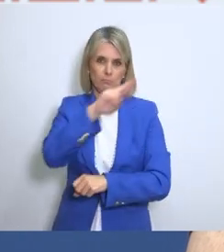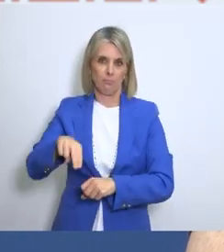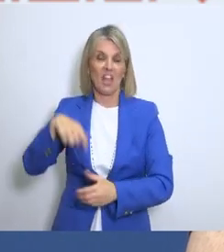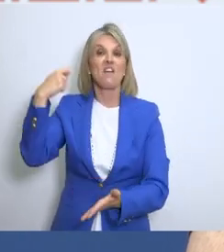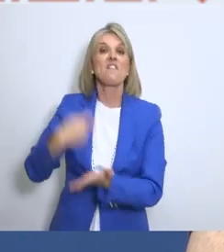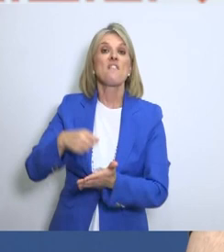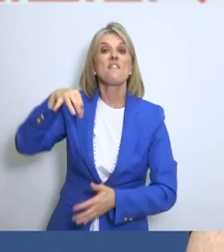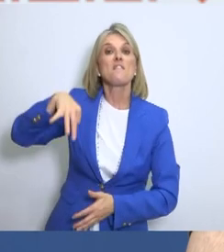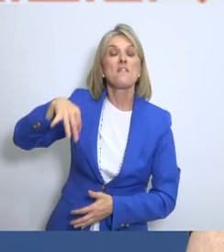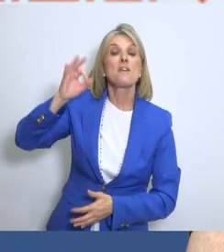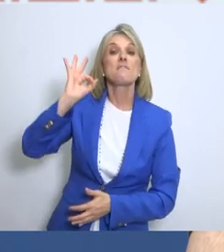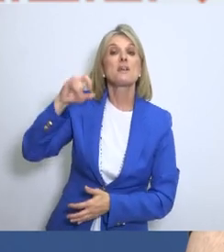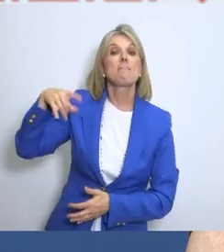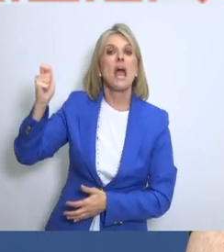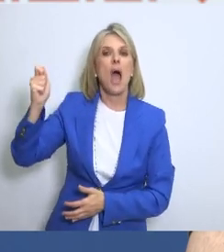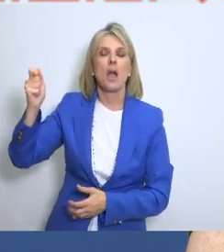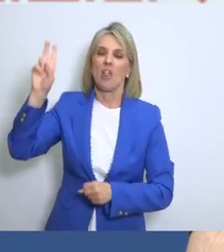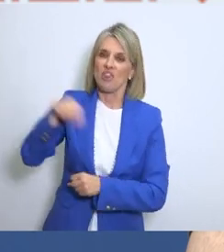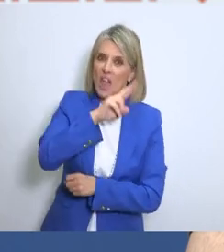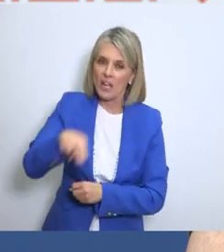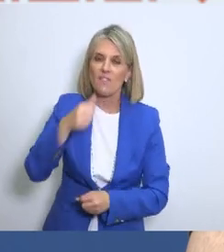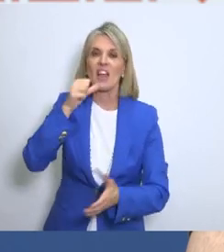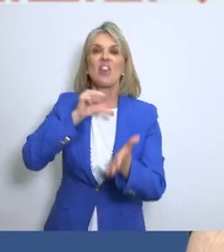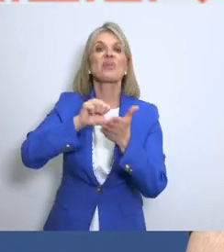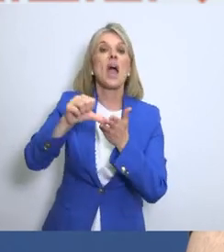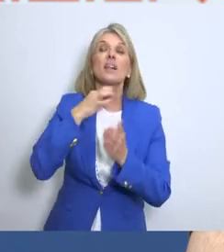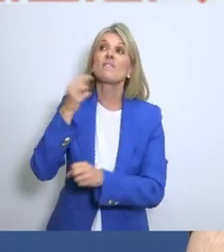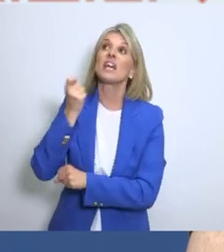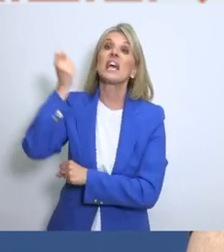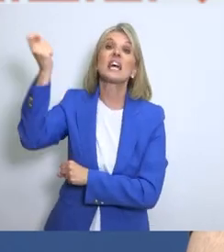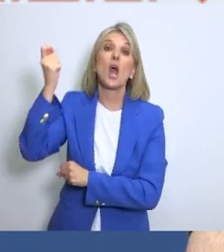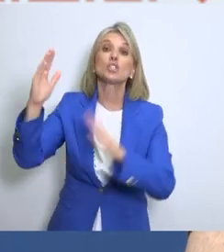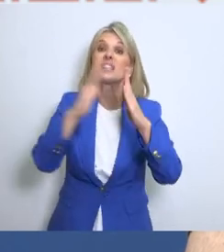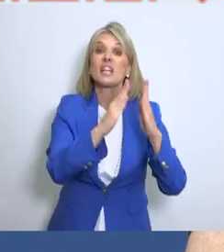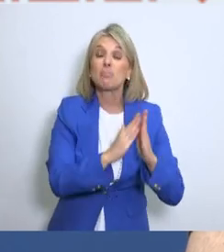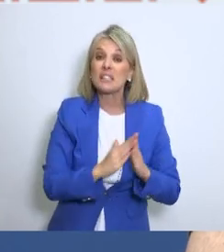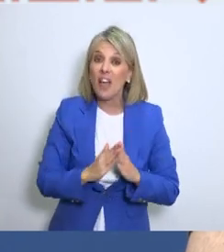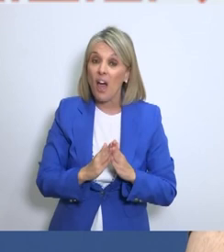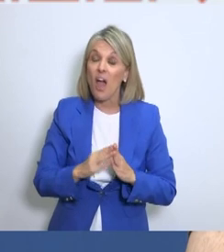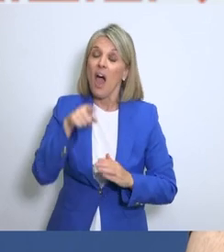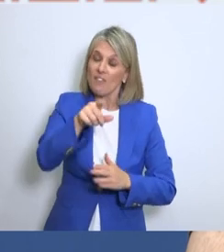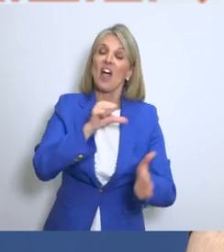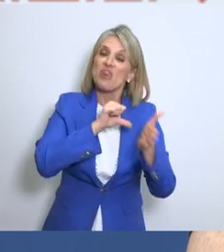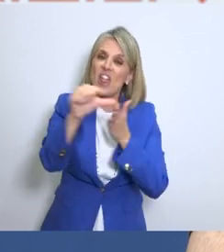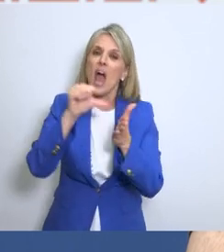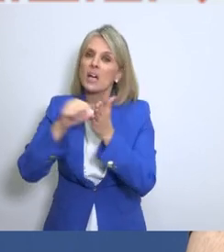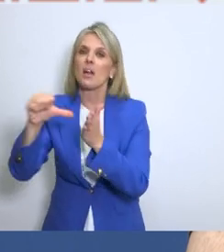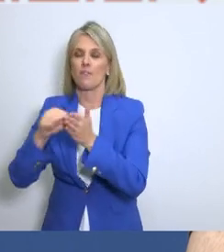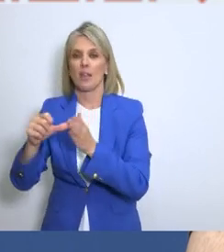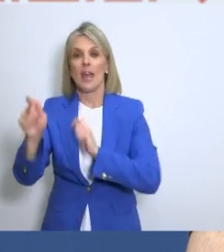σε πληστηριασμούς και εξώσεις. Διαγραφή των χρεών των λαϊκών οικοκυριών. Να εφαρμόσουμε ένα